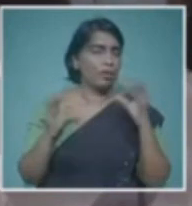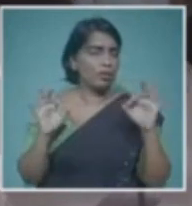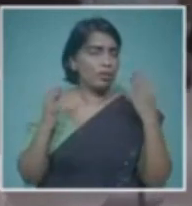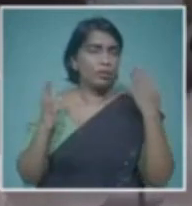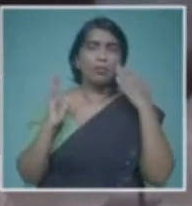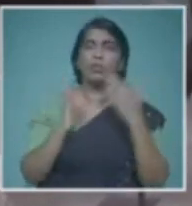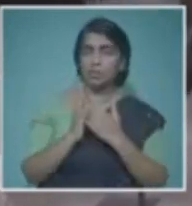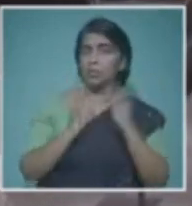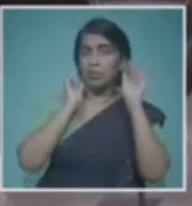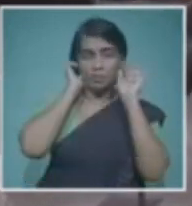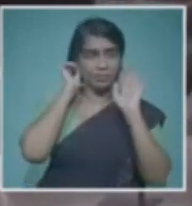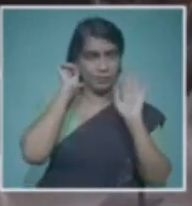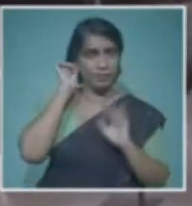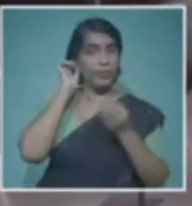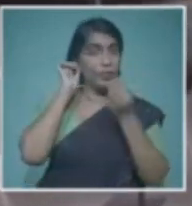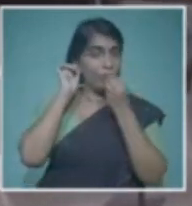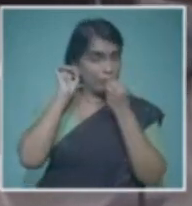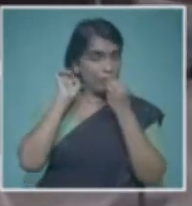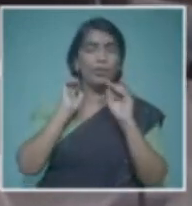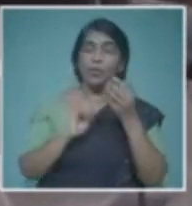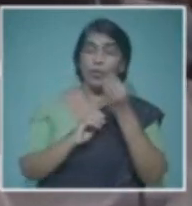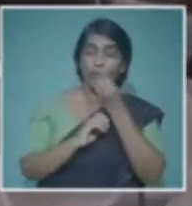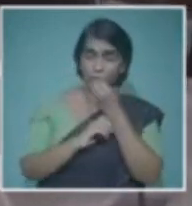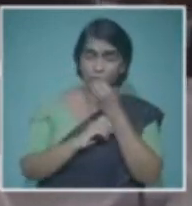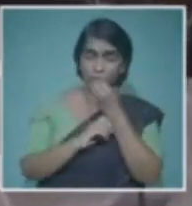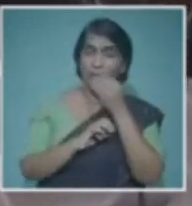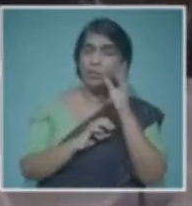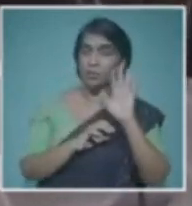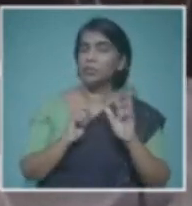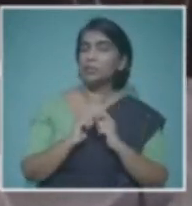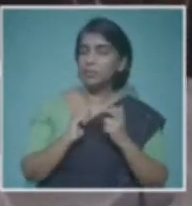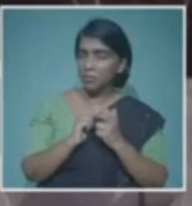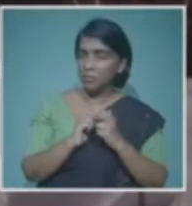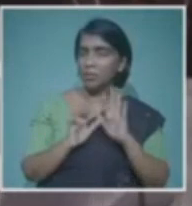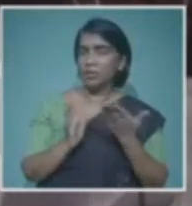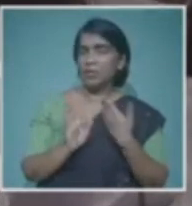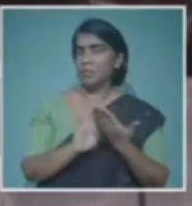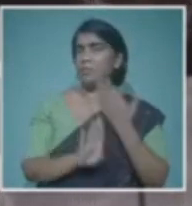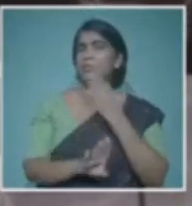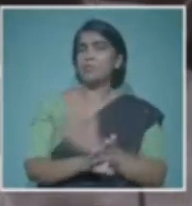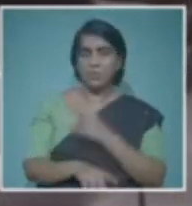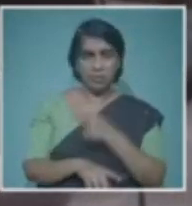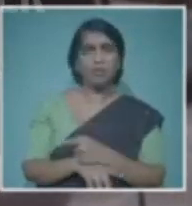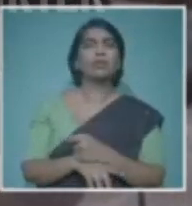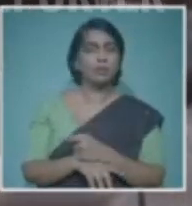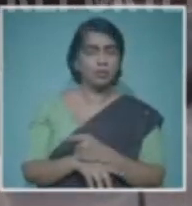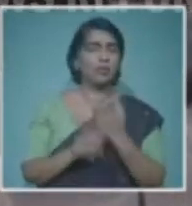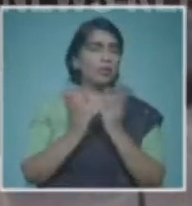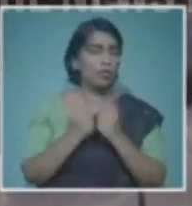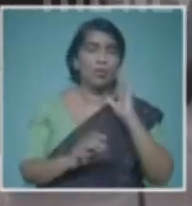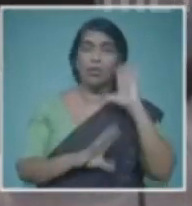පෝෂණය පිළිබඳ වාර්තා වෙමින් තිබ්බා. ආහාර අර්බුදය එන්නටත් කලින් ඉඳන්ම